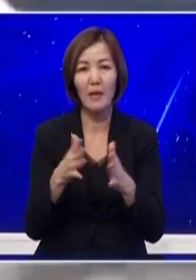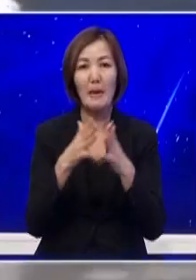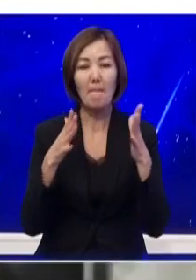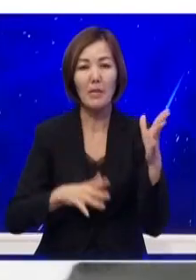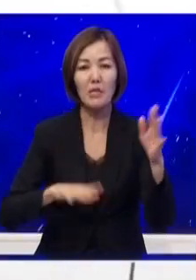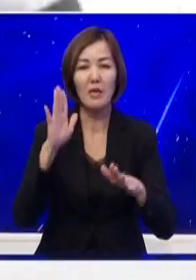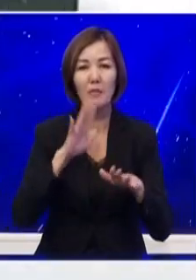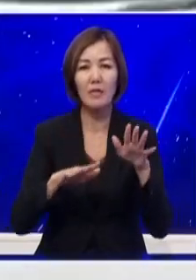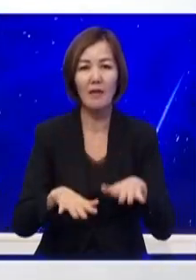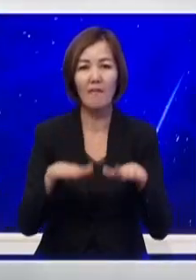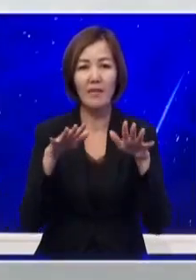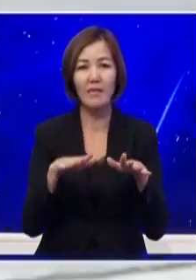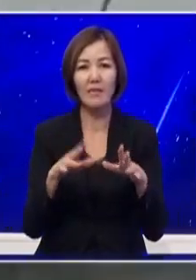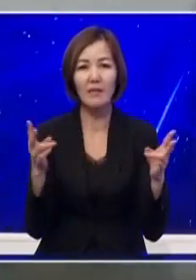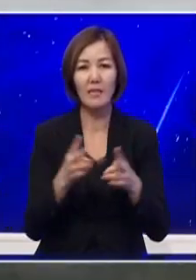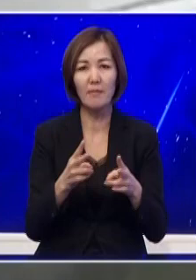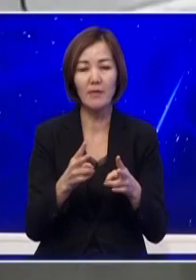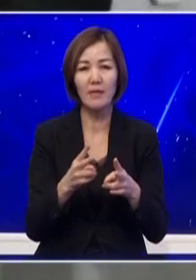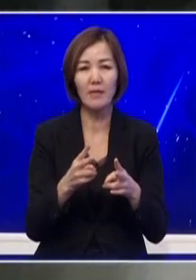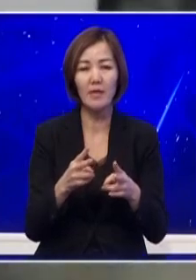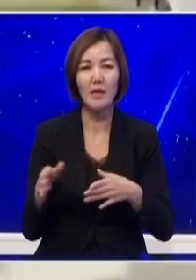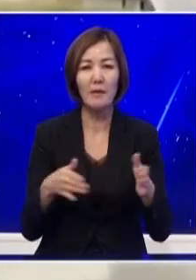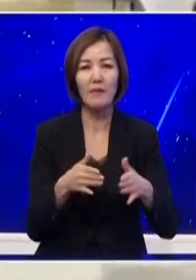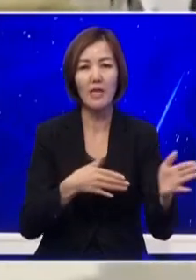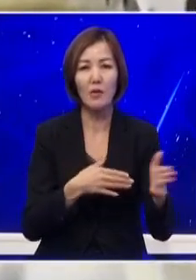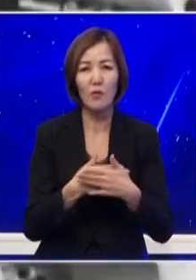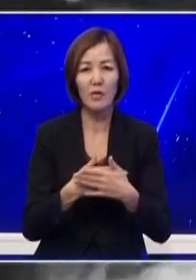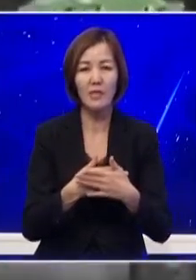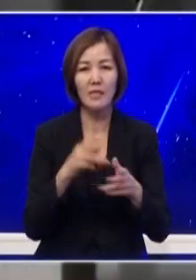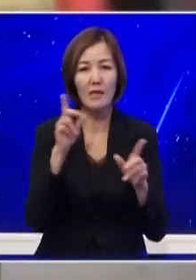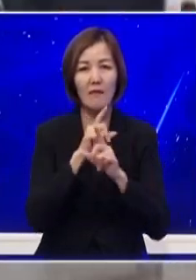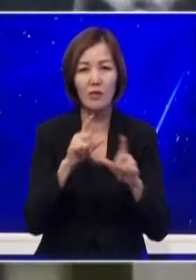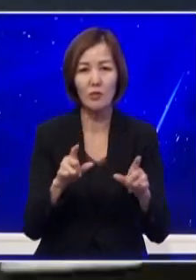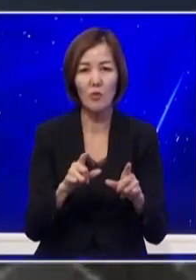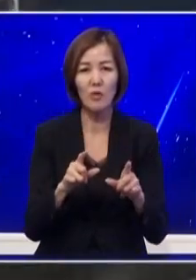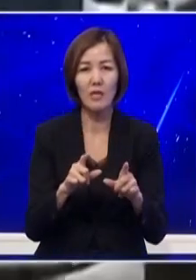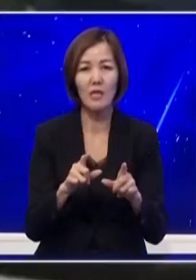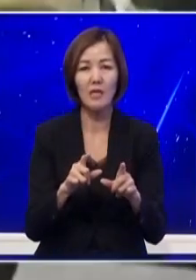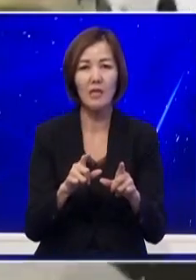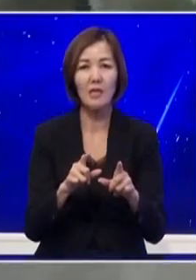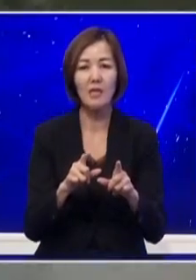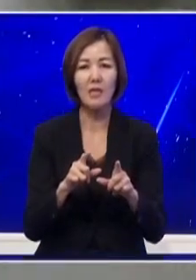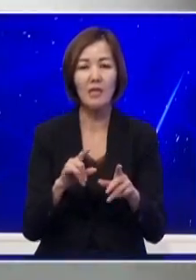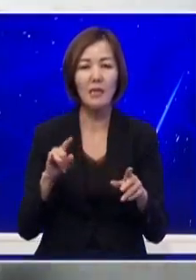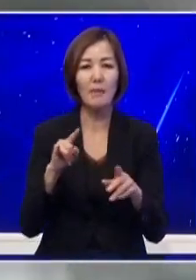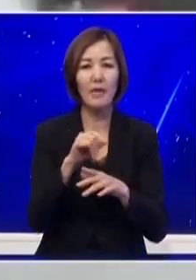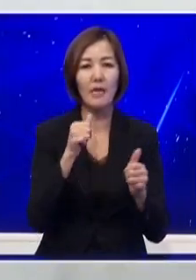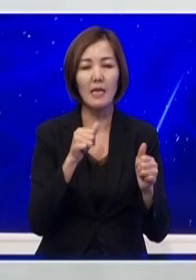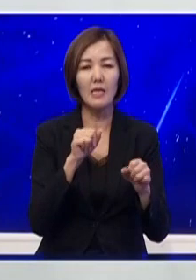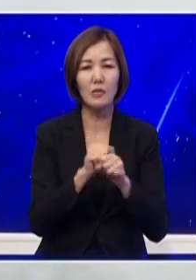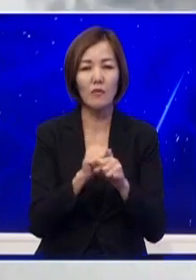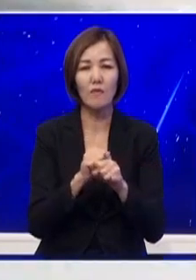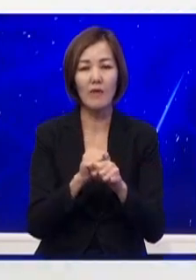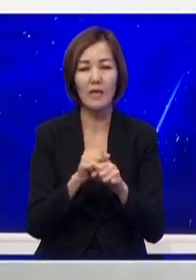Масштабные наводнения привели к необходимости перекрывать дороги, закрывать школы и парализовывали работу